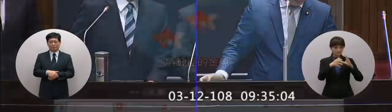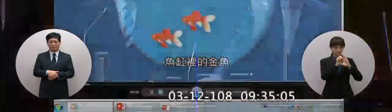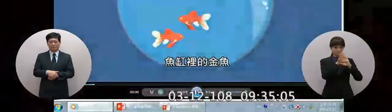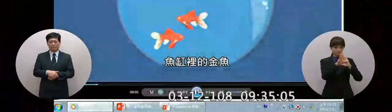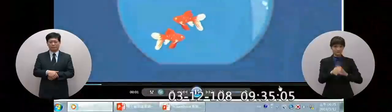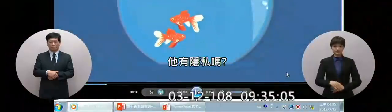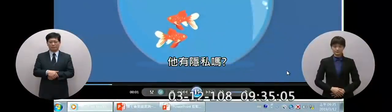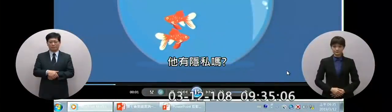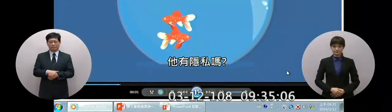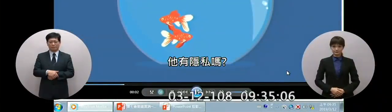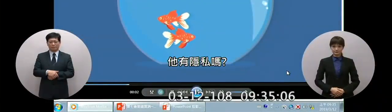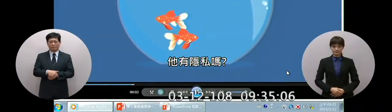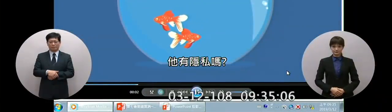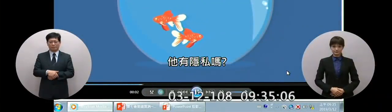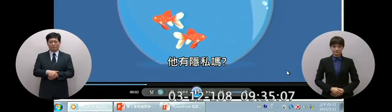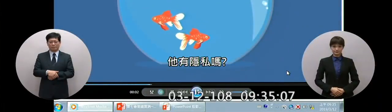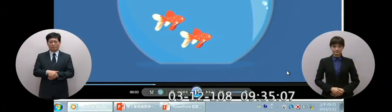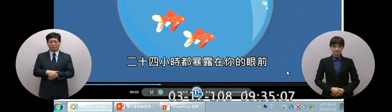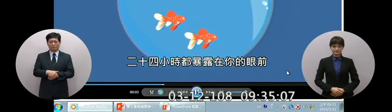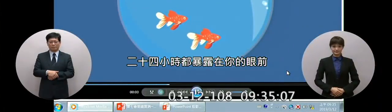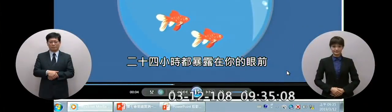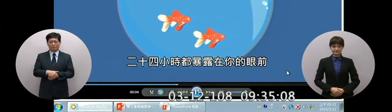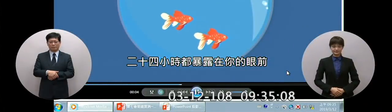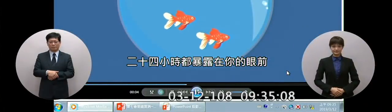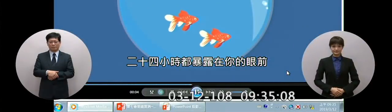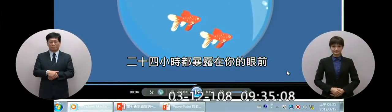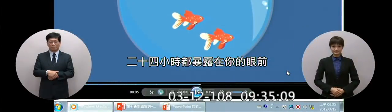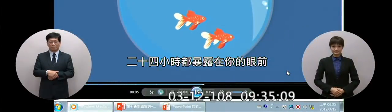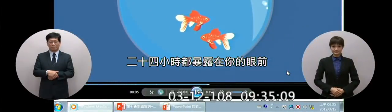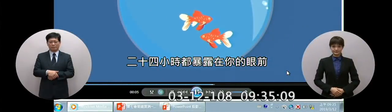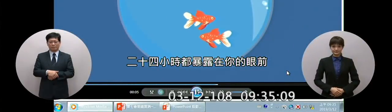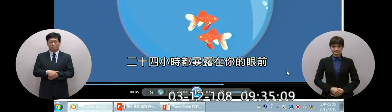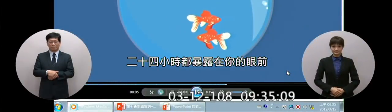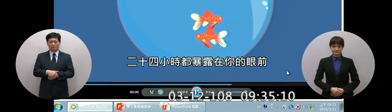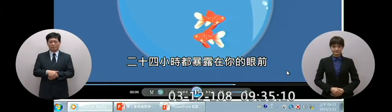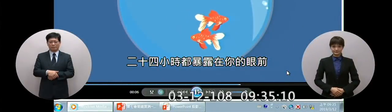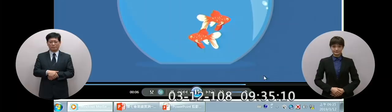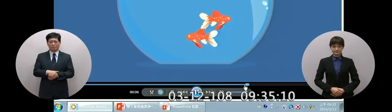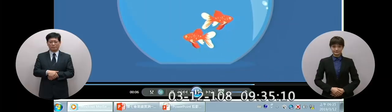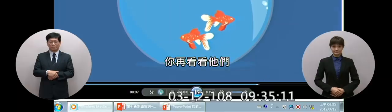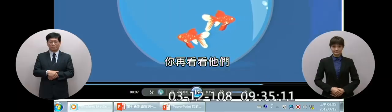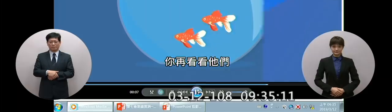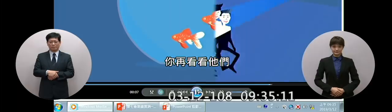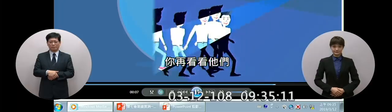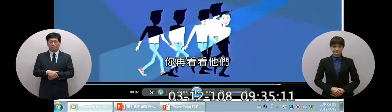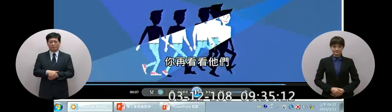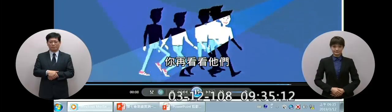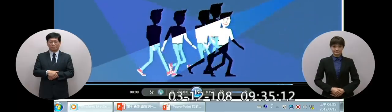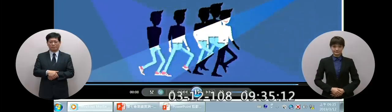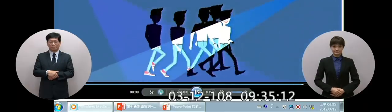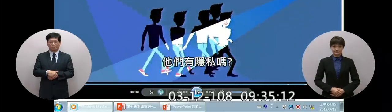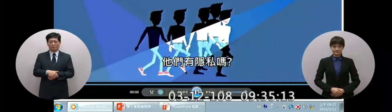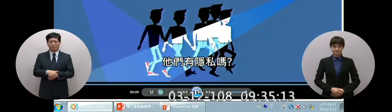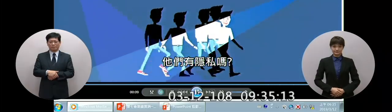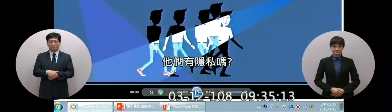鱼缸里的金鱼，它有隐私吗？24小时都暴露在你的眼前，你再看看它